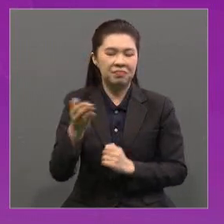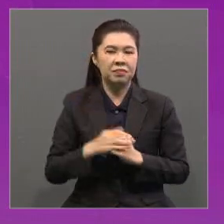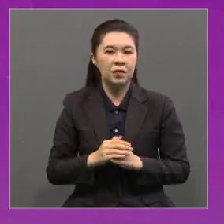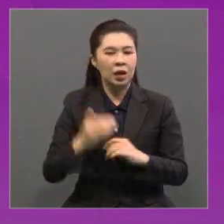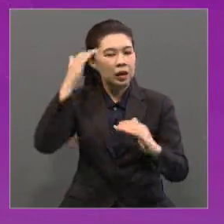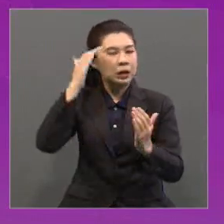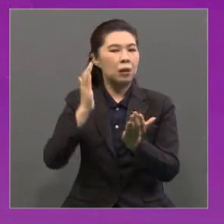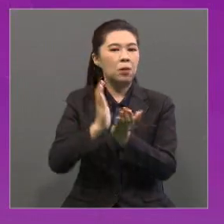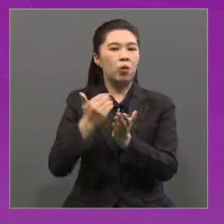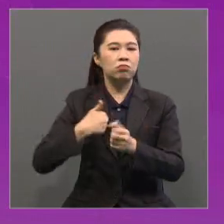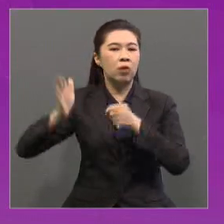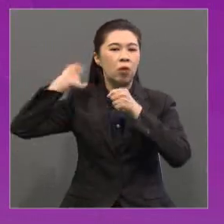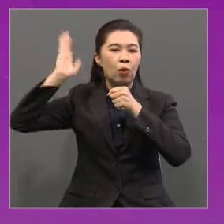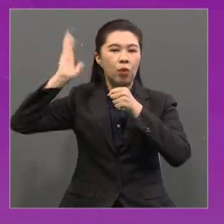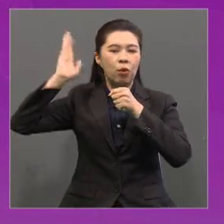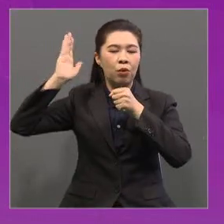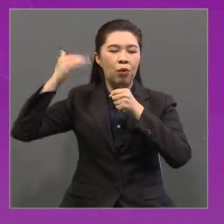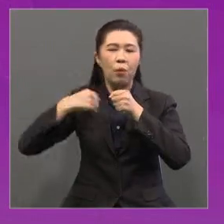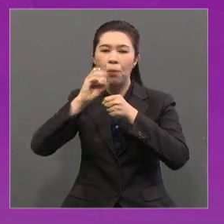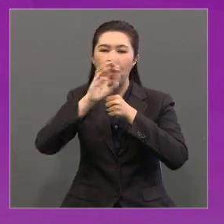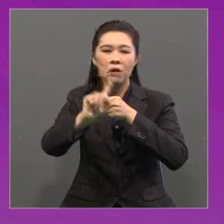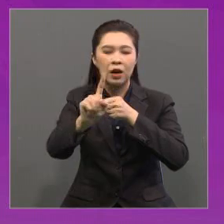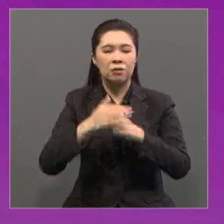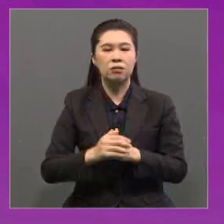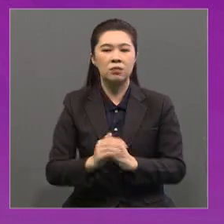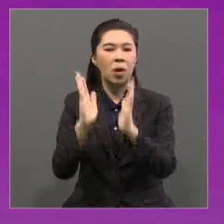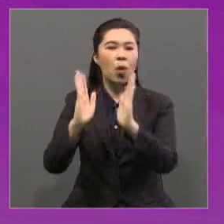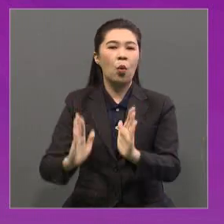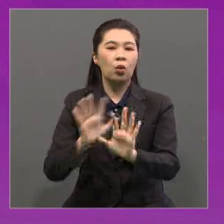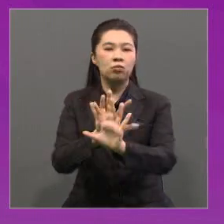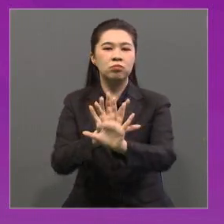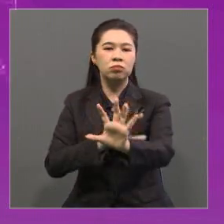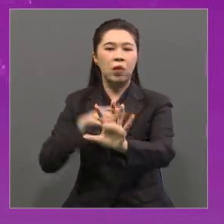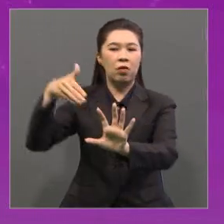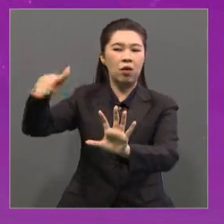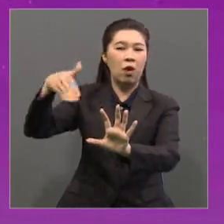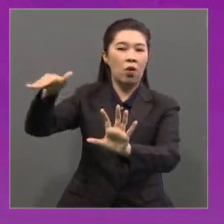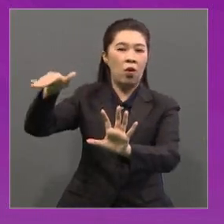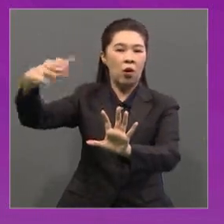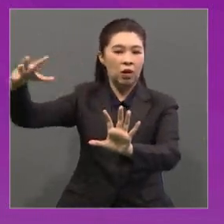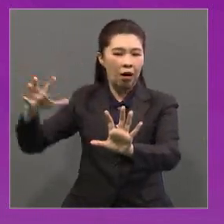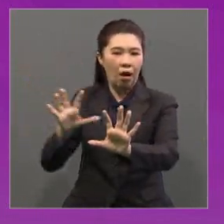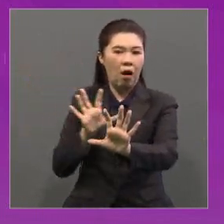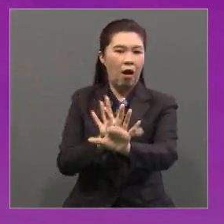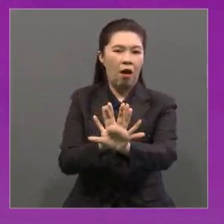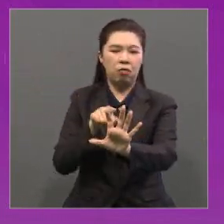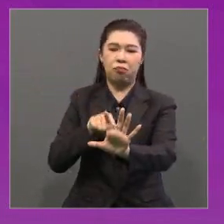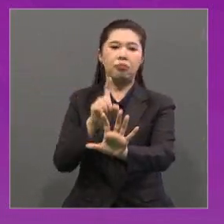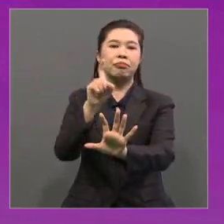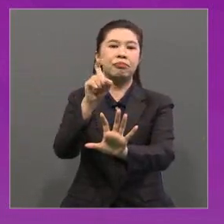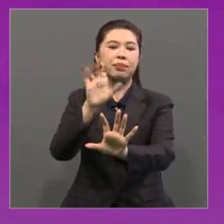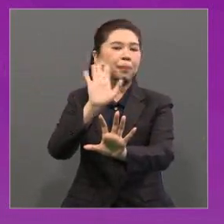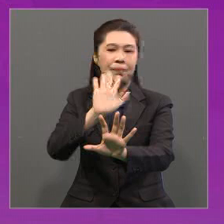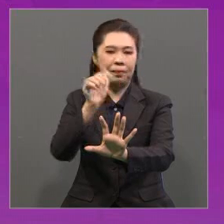ประกาศผ่านเครื่องขยายเสียงเลยนะครับว่าคนนอกที่จะเข้าตรงแยกคอกหัวเนี่ยเข้าไปเนี่ยไม่สามารถเข้าพื้นที่ได้แล้ว